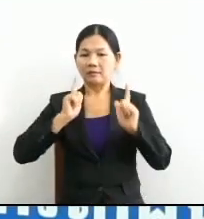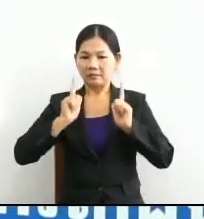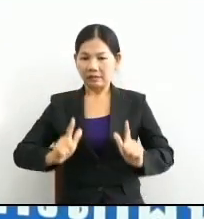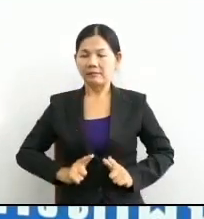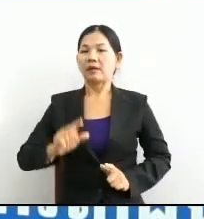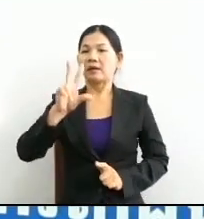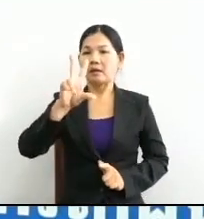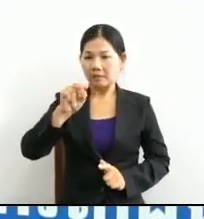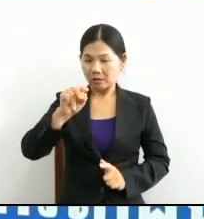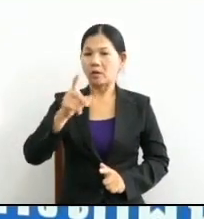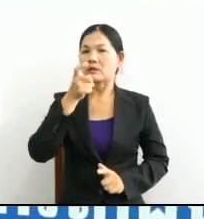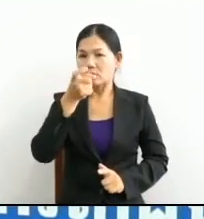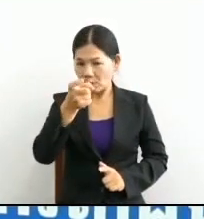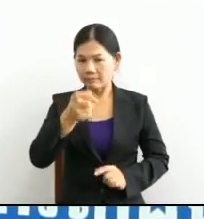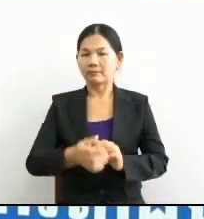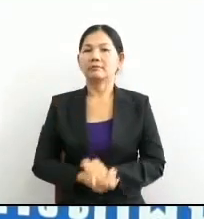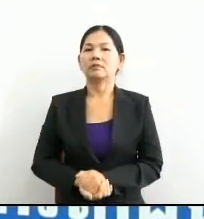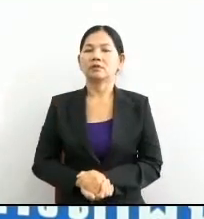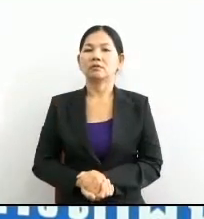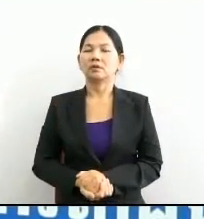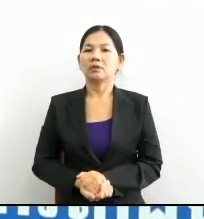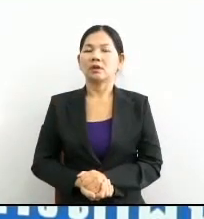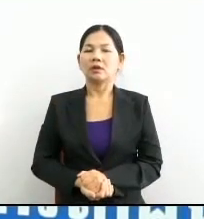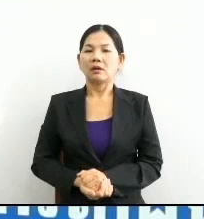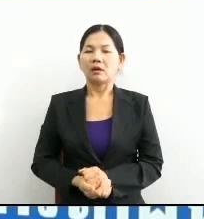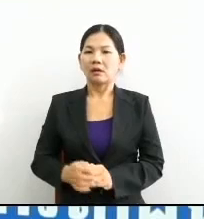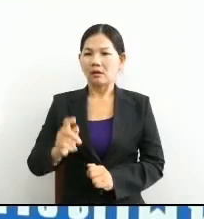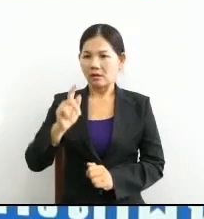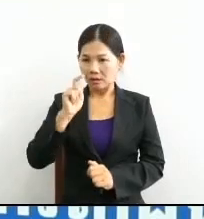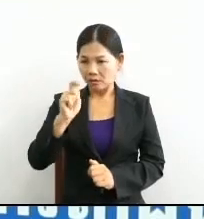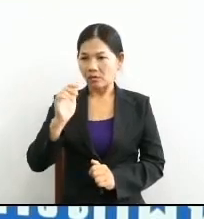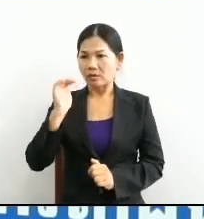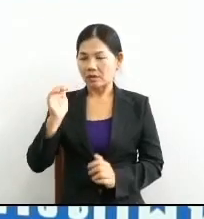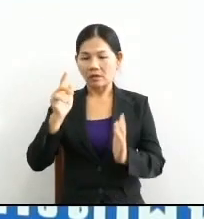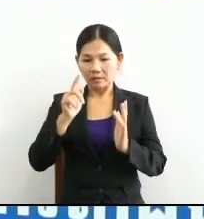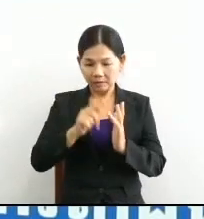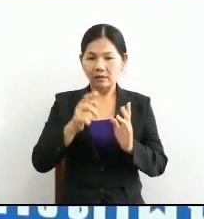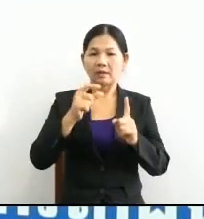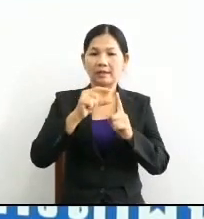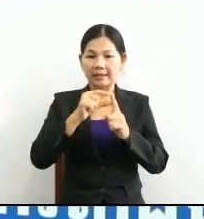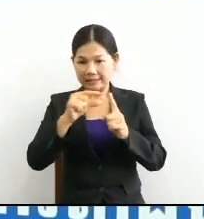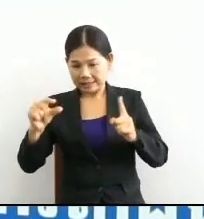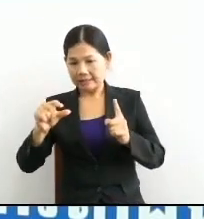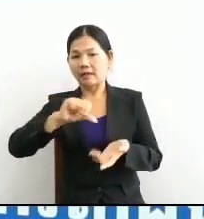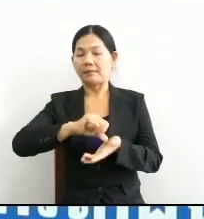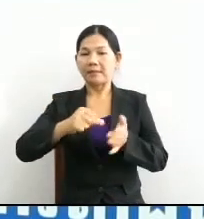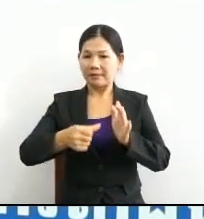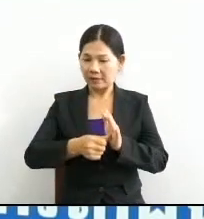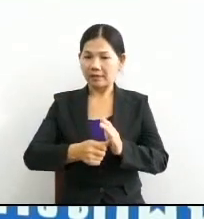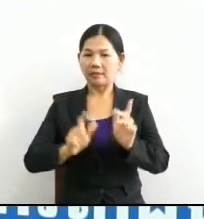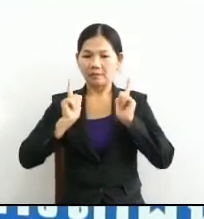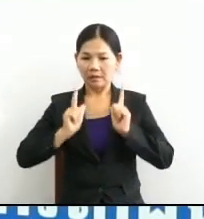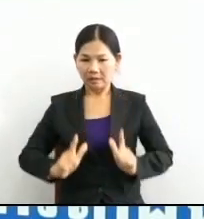mình toàn sạp ăn cho mỗi nè cửu ruột thân áp ít chỉ kê rìa sạp miễn này thá miễn